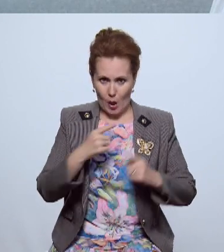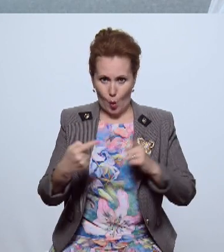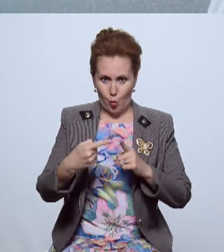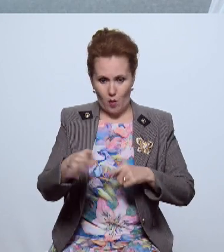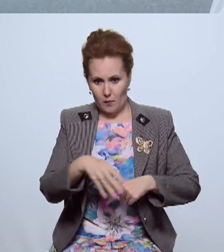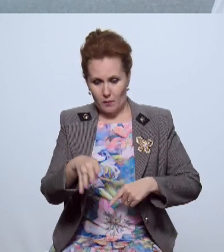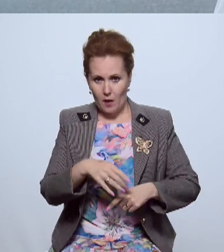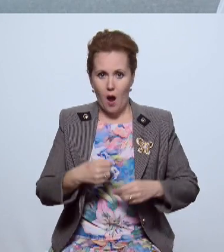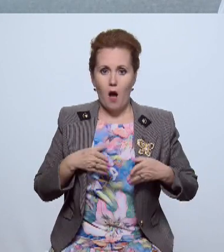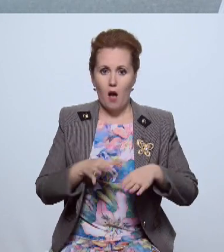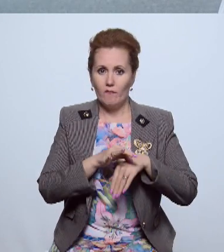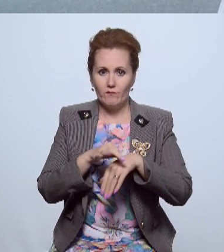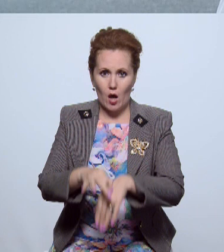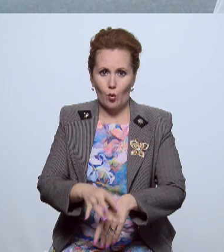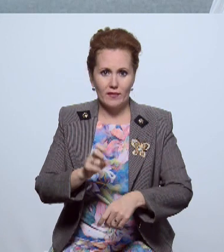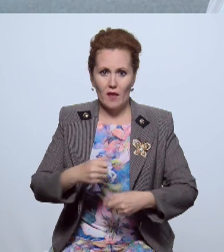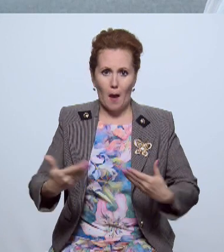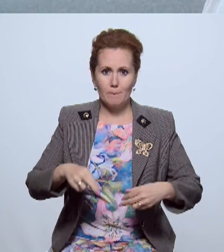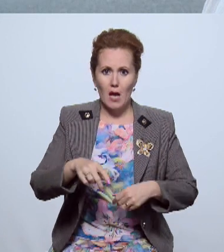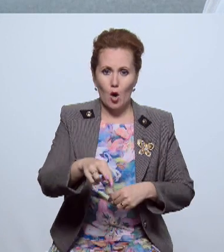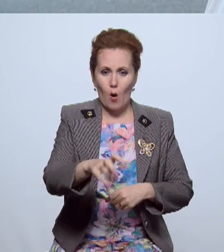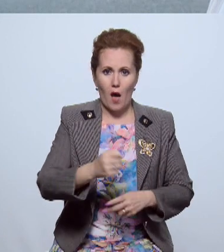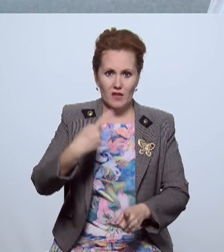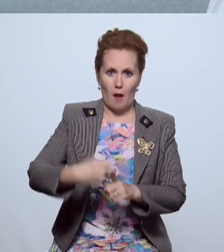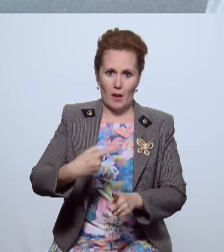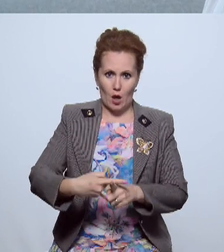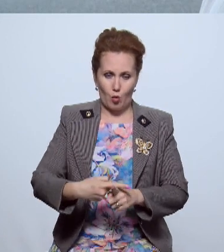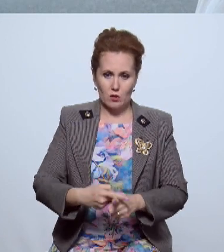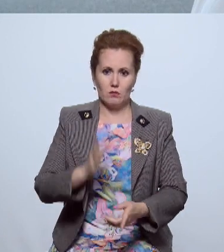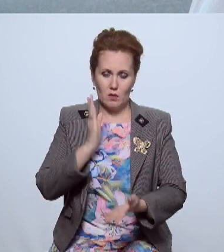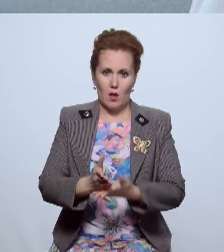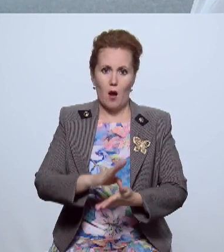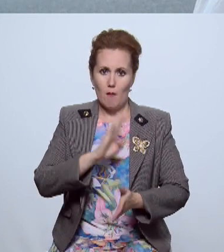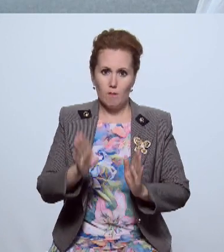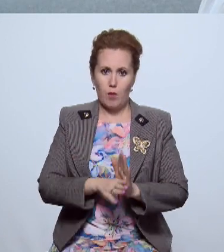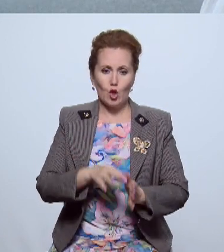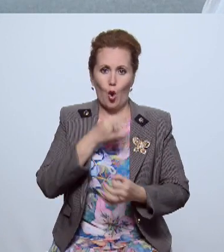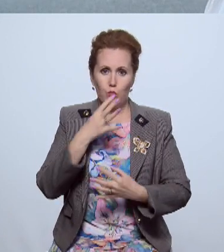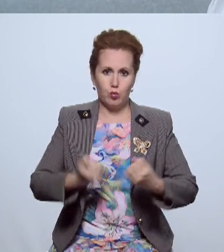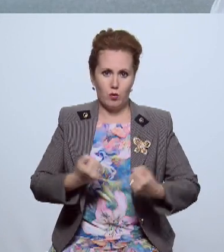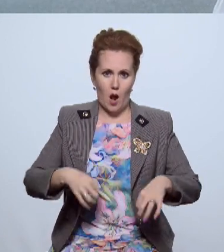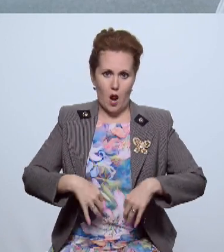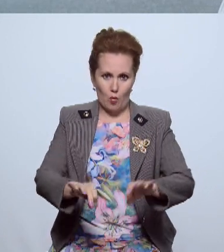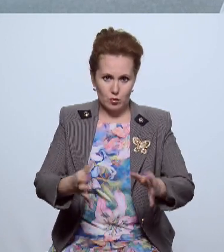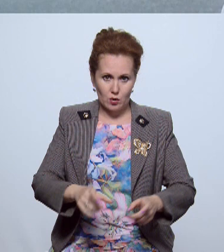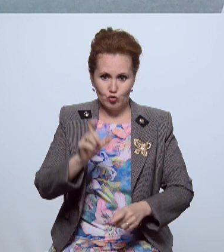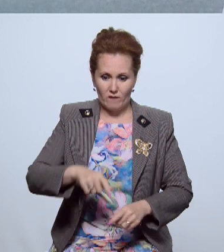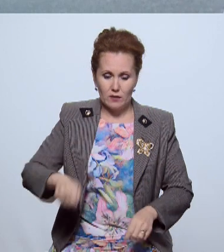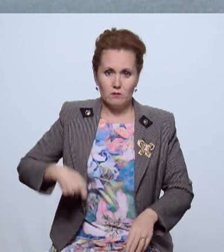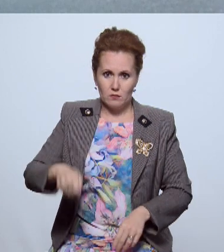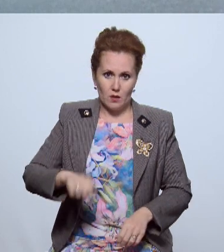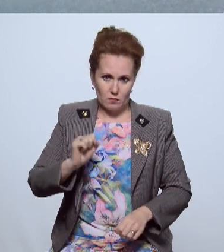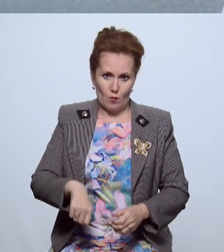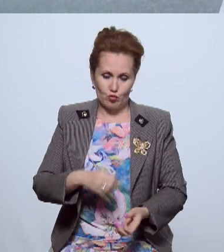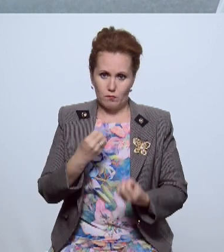И она направляет не на пешеходный переход, а на перекресток, то есть непосредственно под любую машину человек с тросточкой